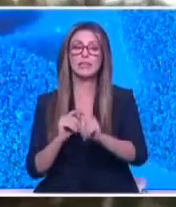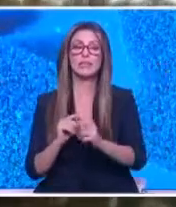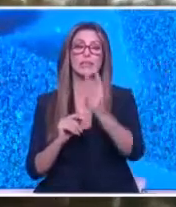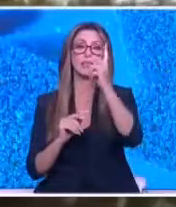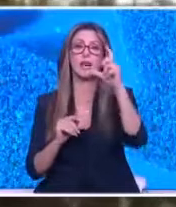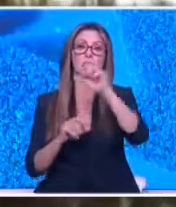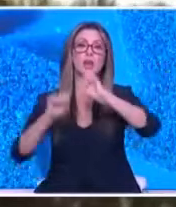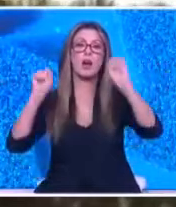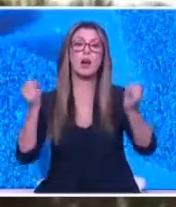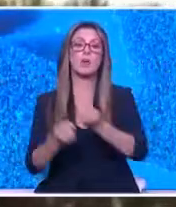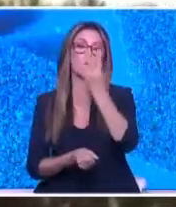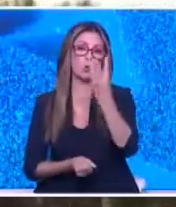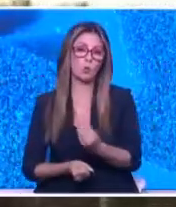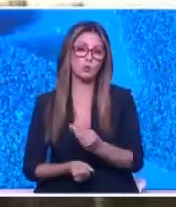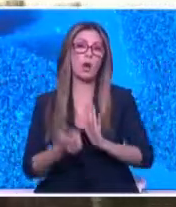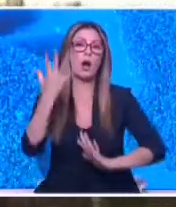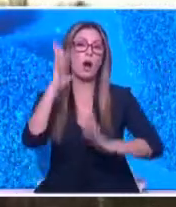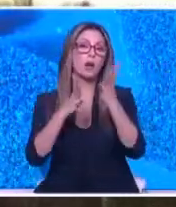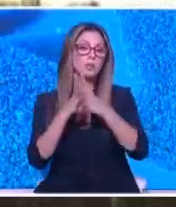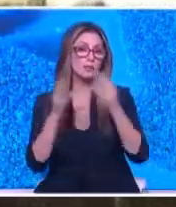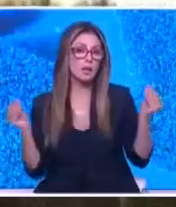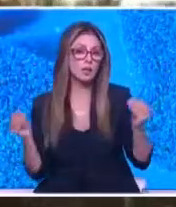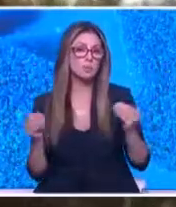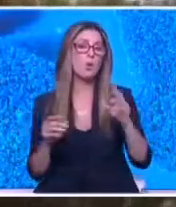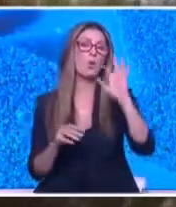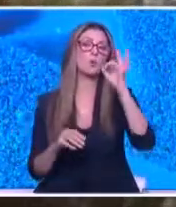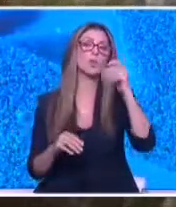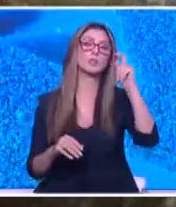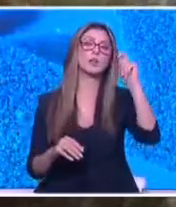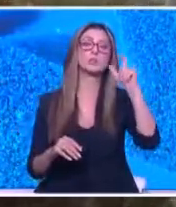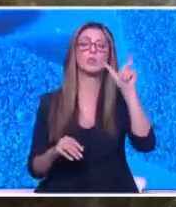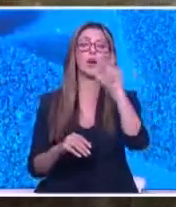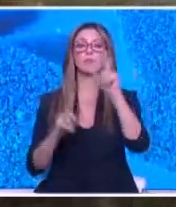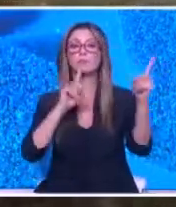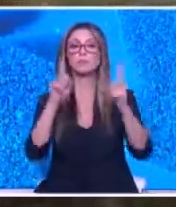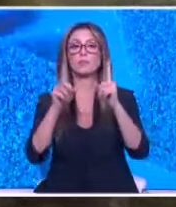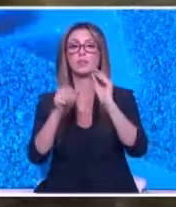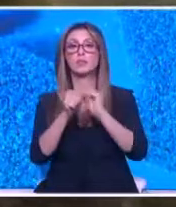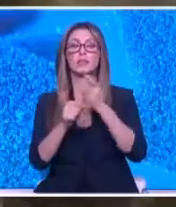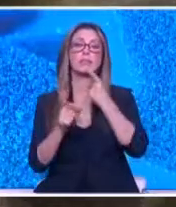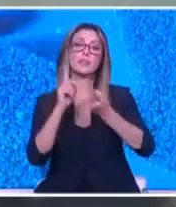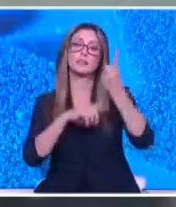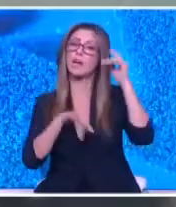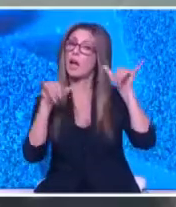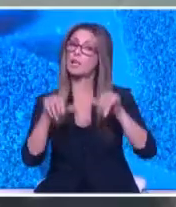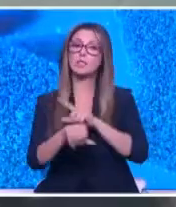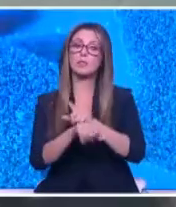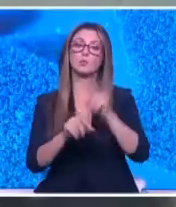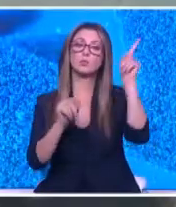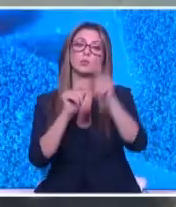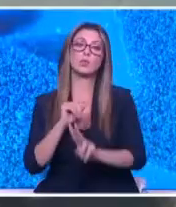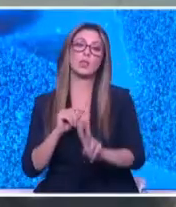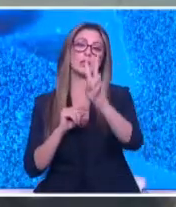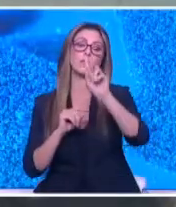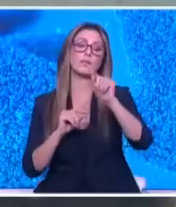rekor seviyeye ulaştı. Ağaç kaybı Ocak-Temmuz ayları arasında geçen yılın aynı dönemine göre